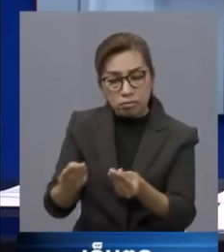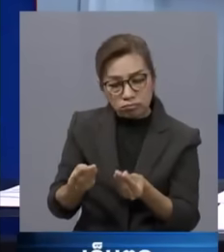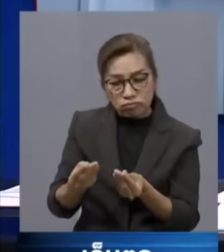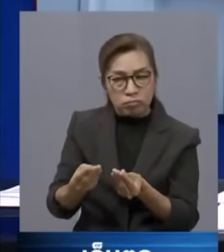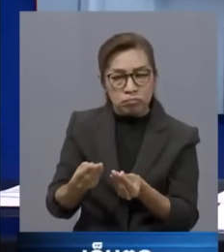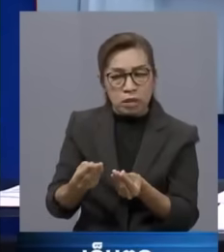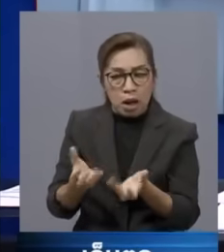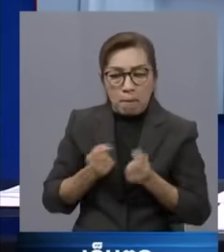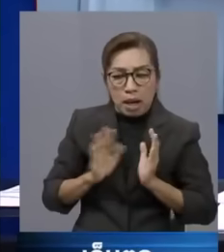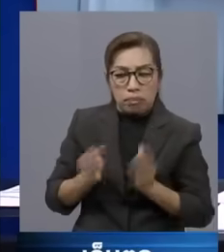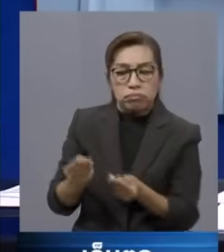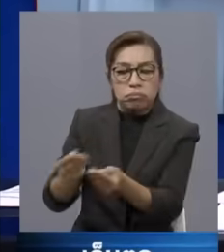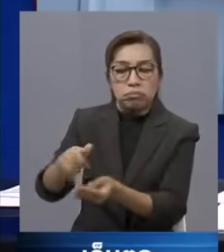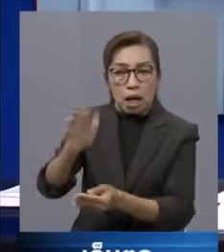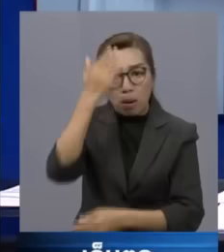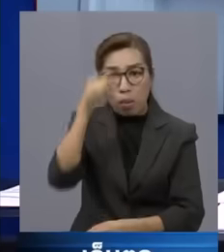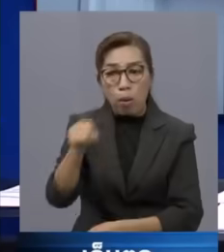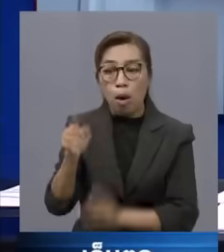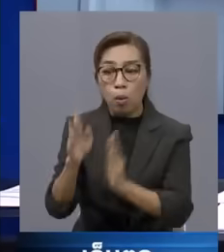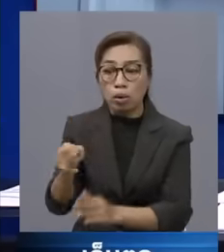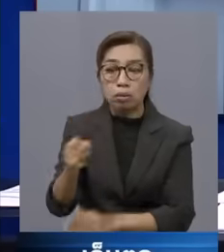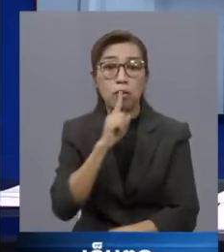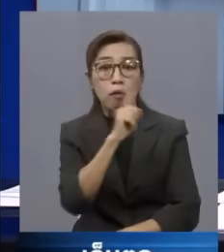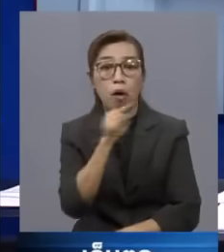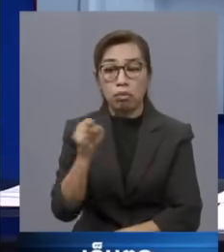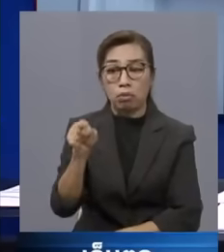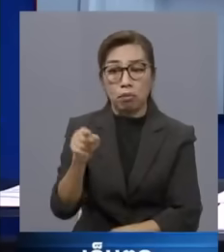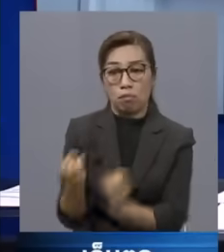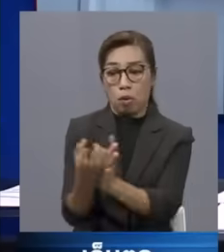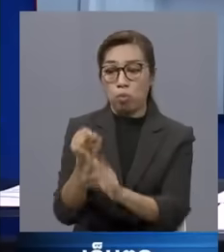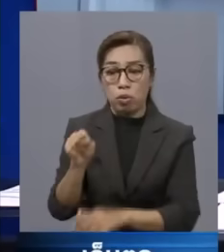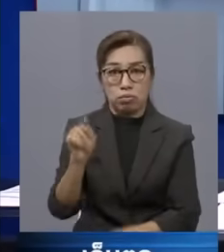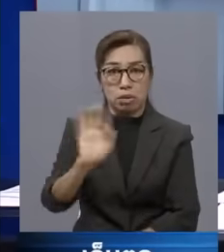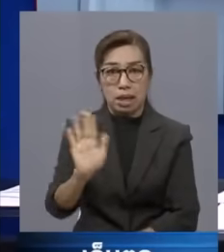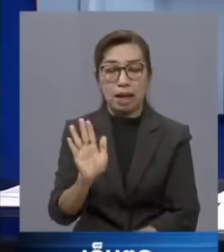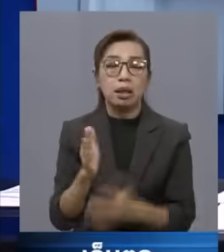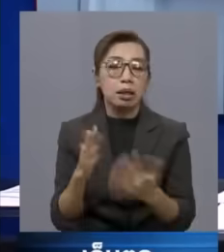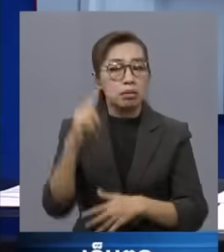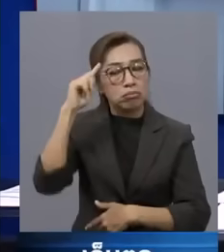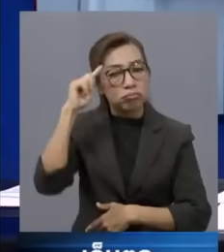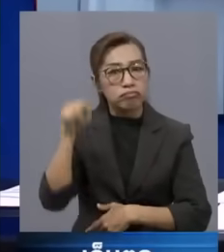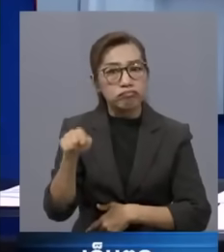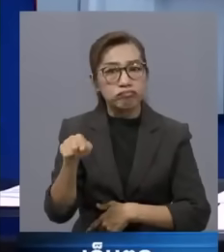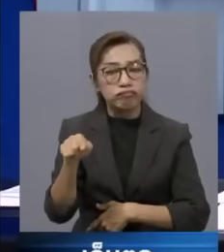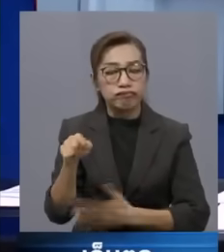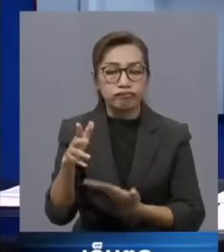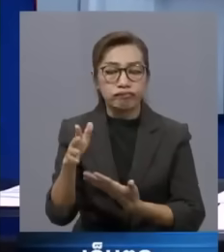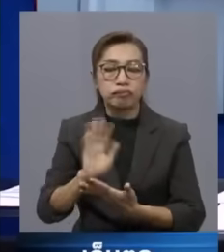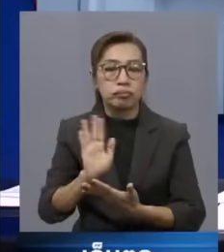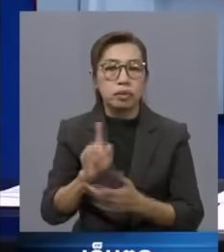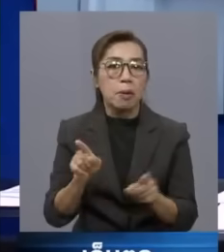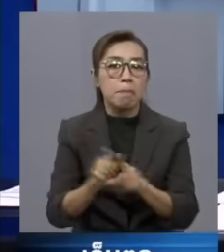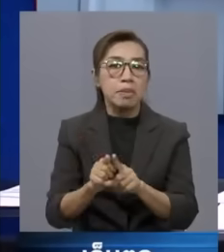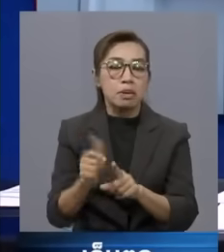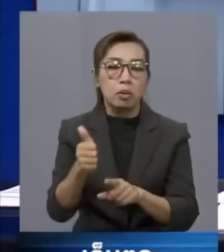เนี่ยก็คือเหมือนกับผู้ร้องไม่ได้เป็นผู้ที่เสียหายโดยตรงก็เลยทำให้มองว่ากลับไปใช้ในเรื่อง